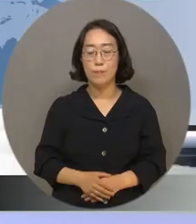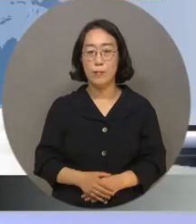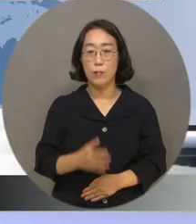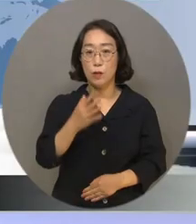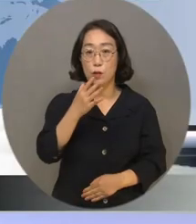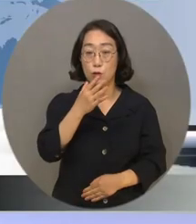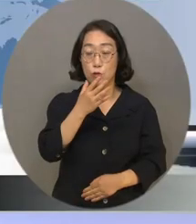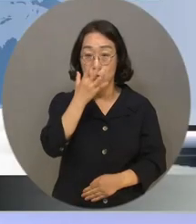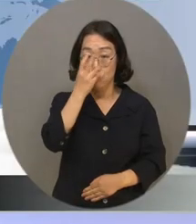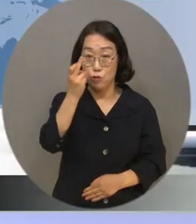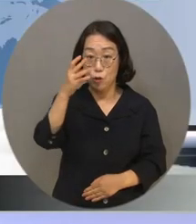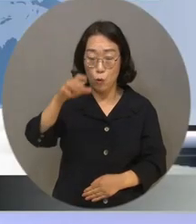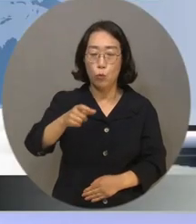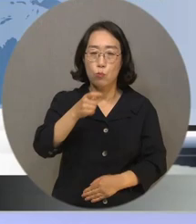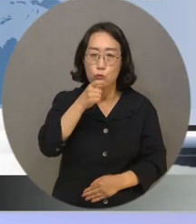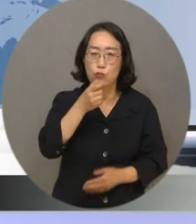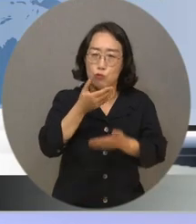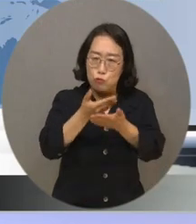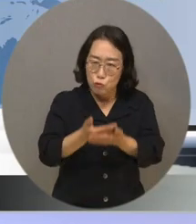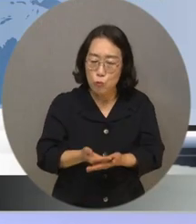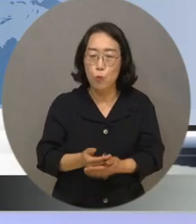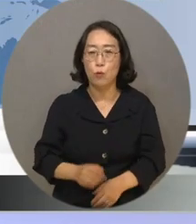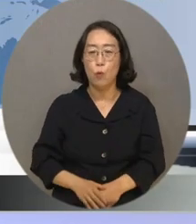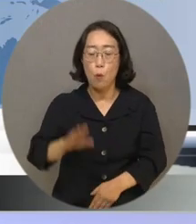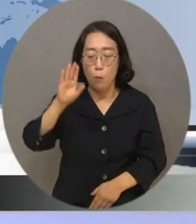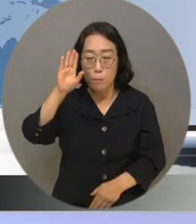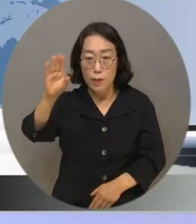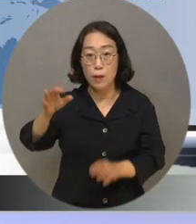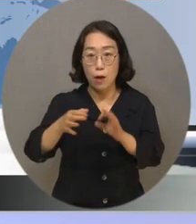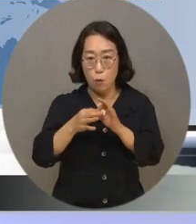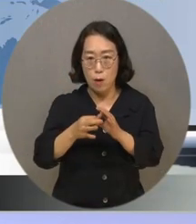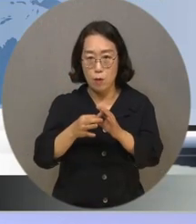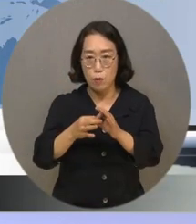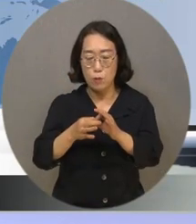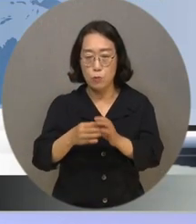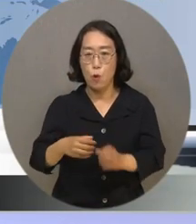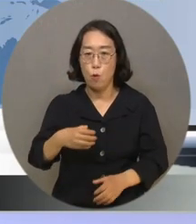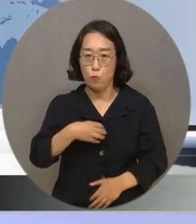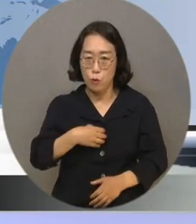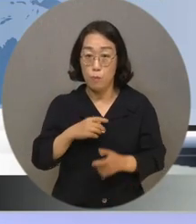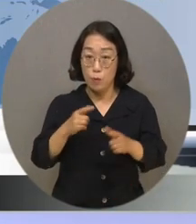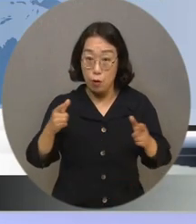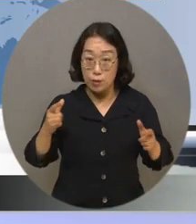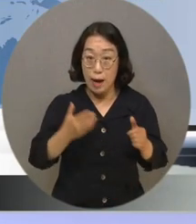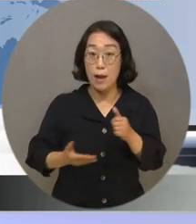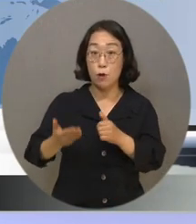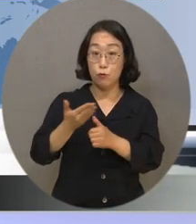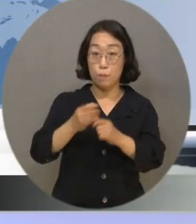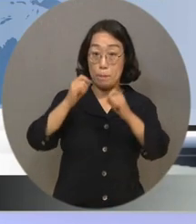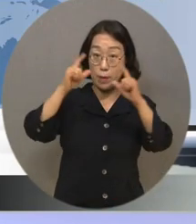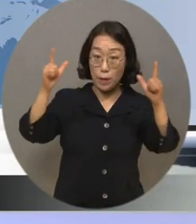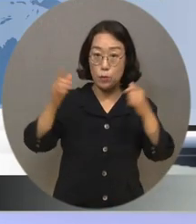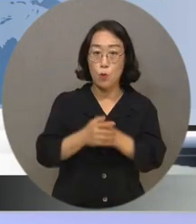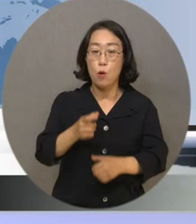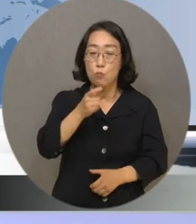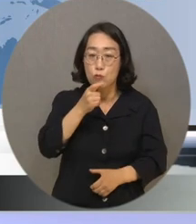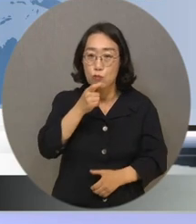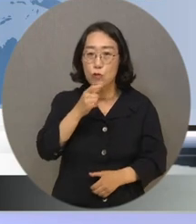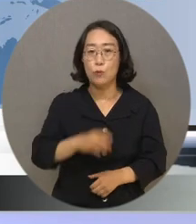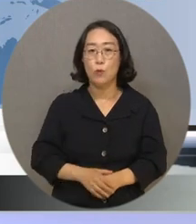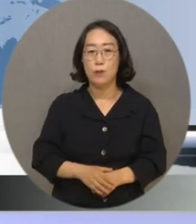순천에서 물의 소중함과 이 지속가능한 미래에 대한 경각심을 일깨우기 위한 물사랑 환경사랑 글쓰기